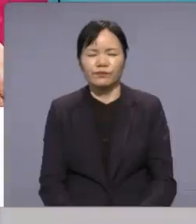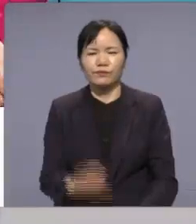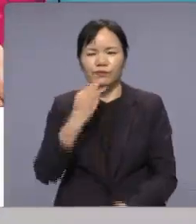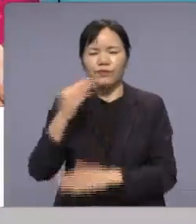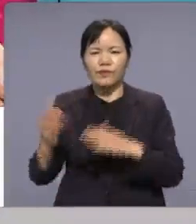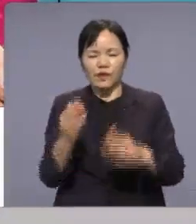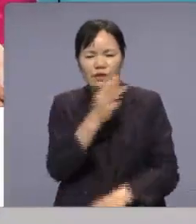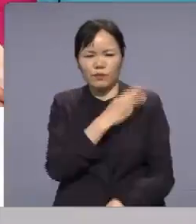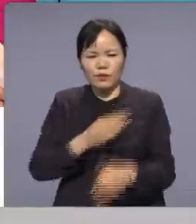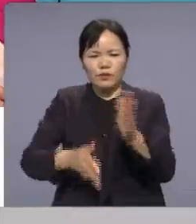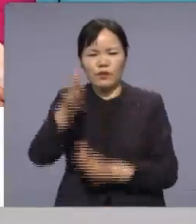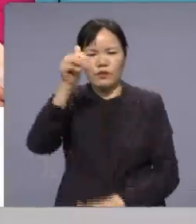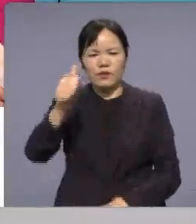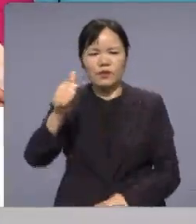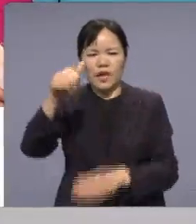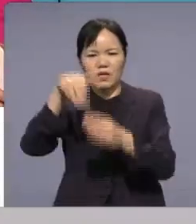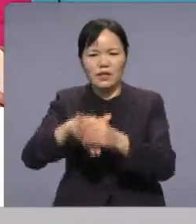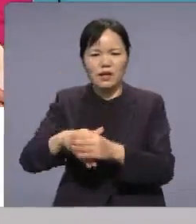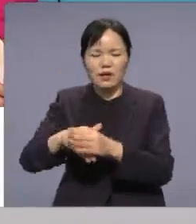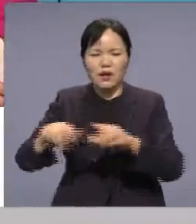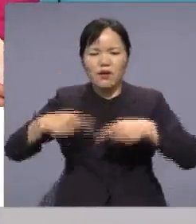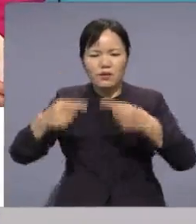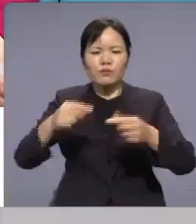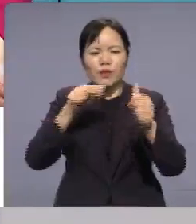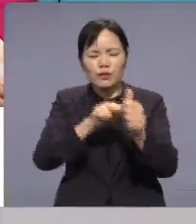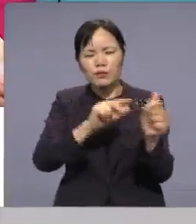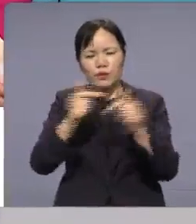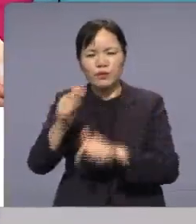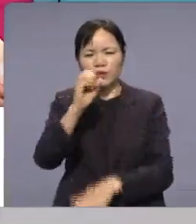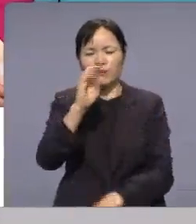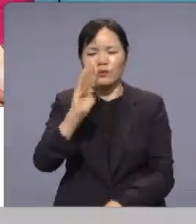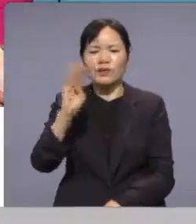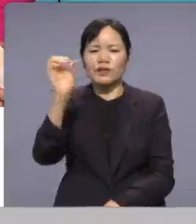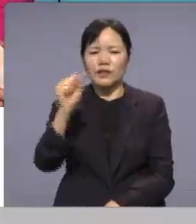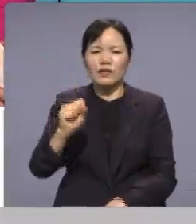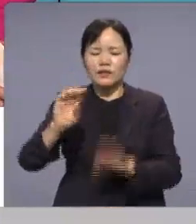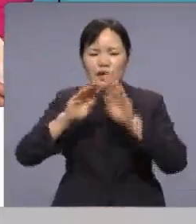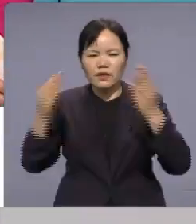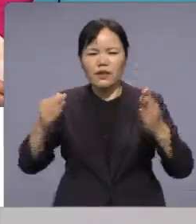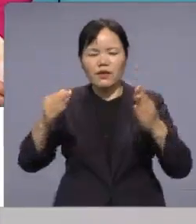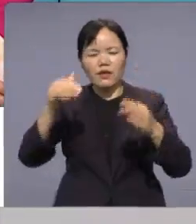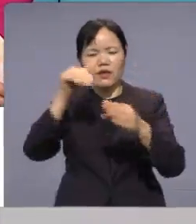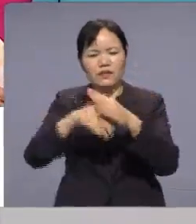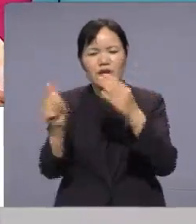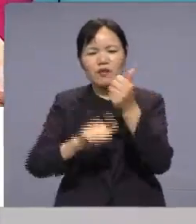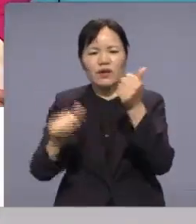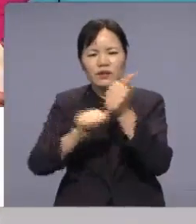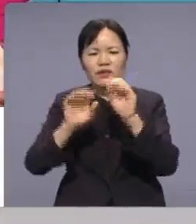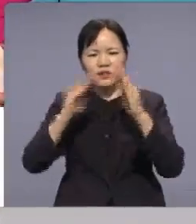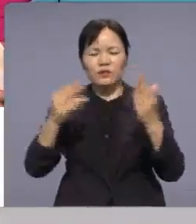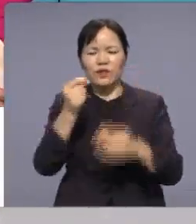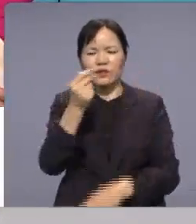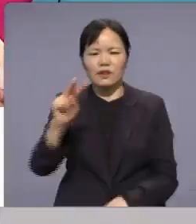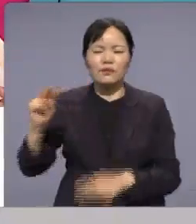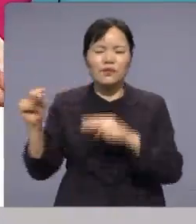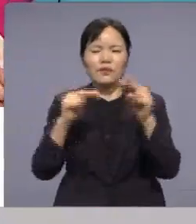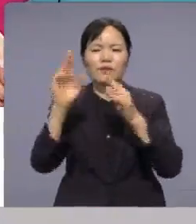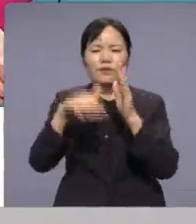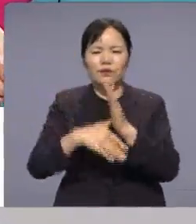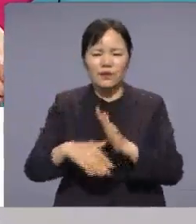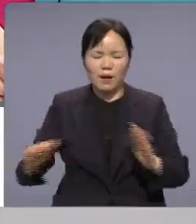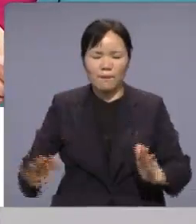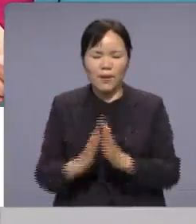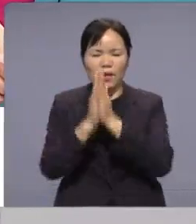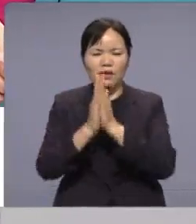경기 부천시장 선거에 출마한 후보들은 OBS 스튜디오에서 열린 선관위 주관 TV 토론회에서 격돌했습니다.